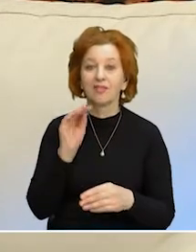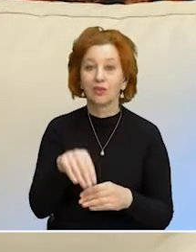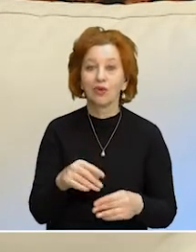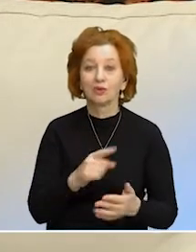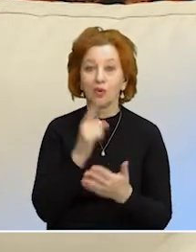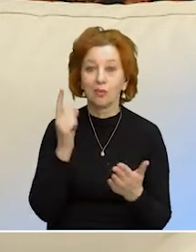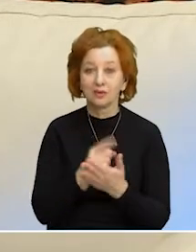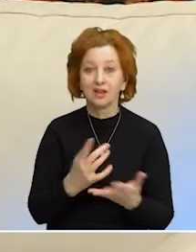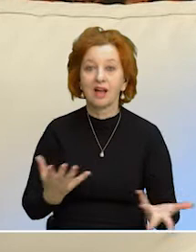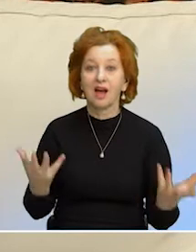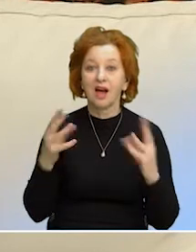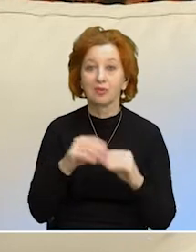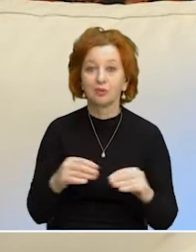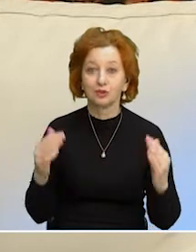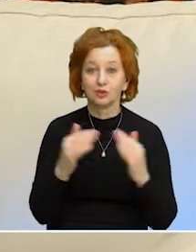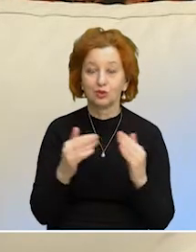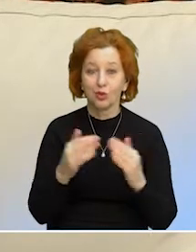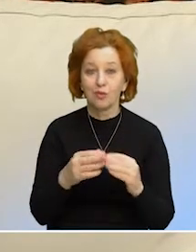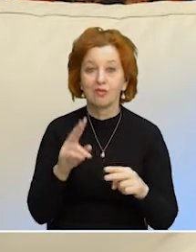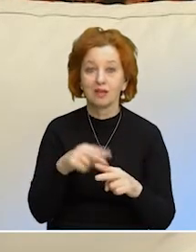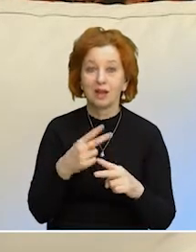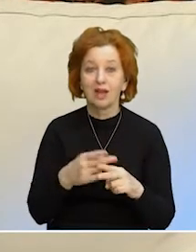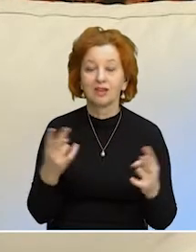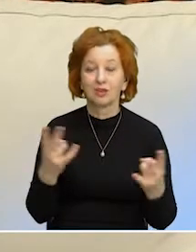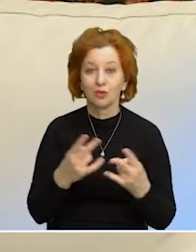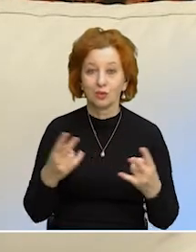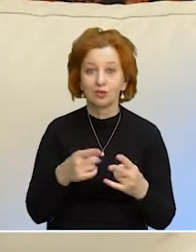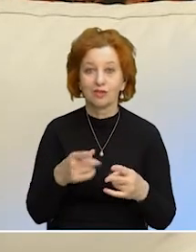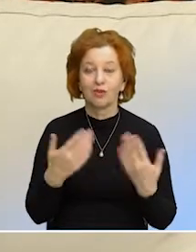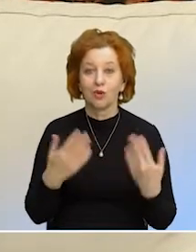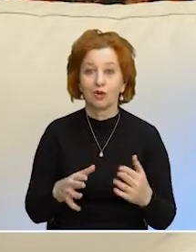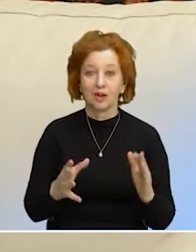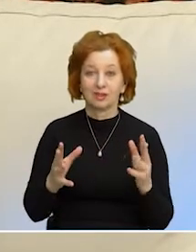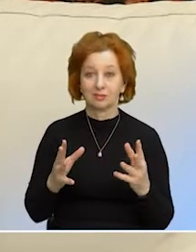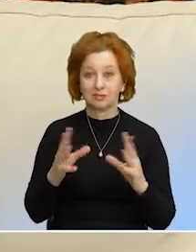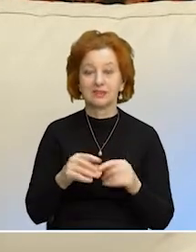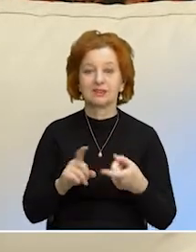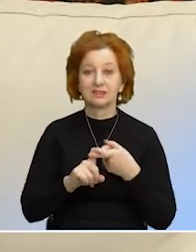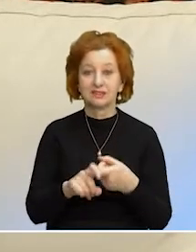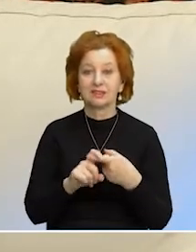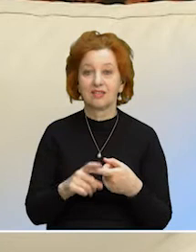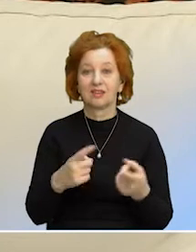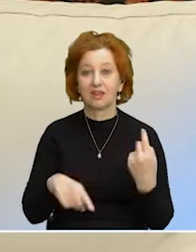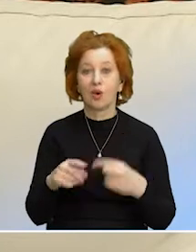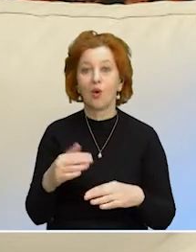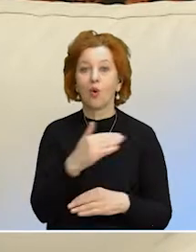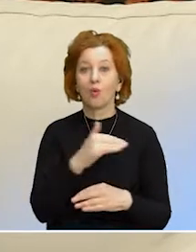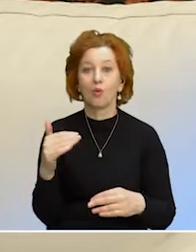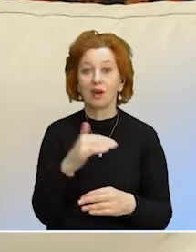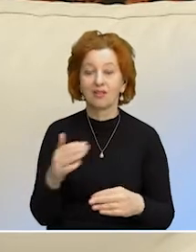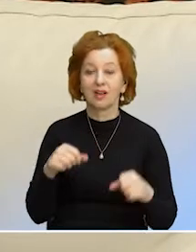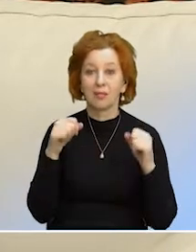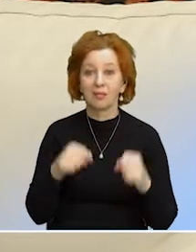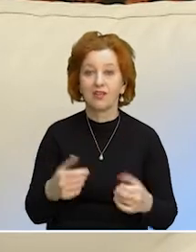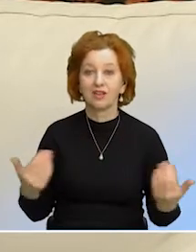обязательный, аккумулируется на счете дома, и за счет этих денежных средств производится ремонт. Вот как раз это законодательство уравняло в правах